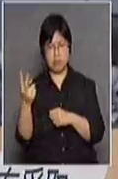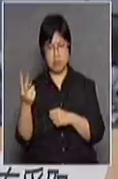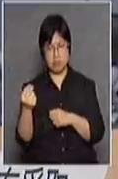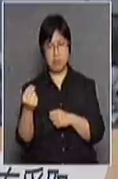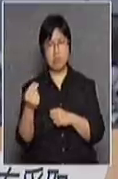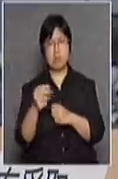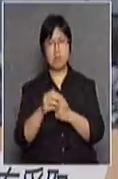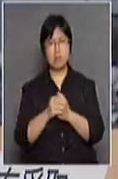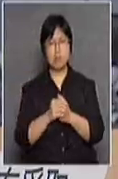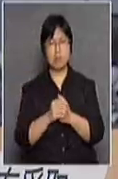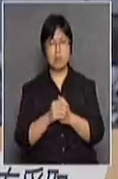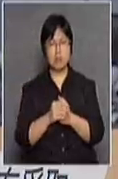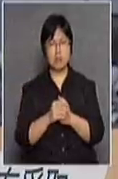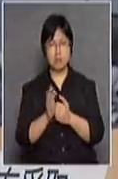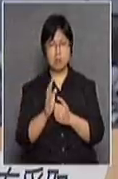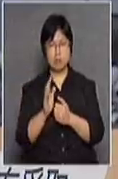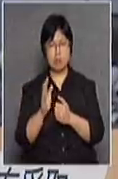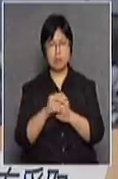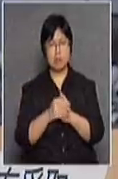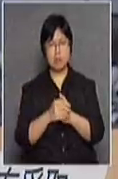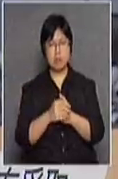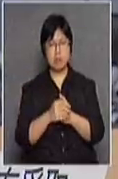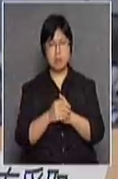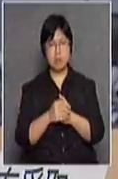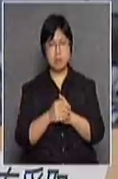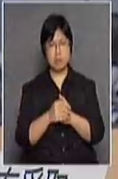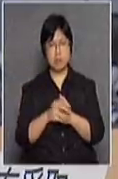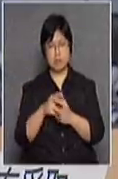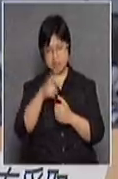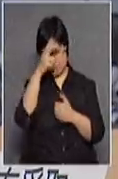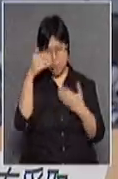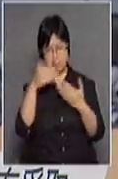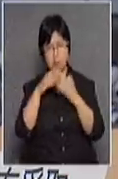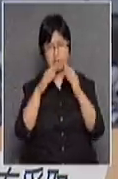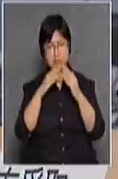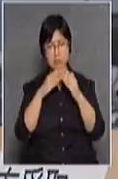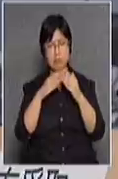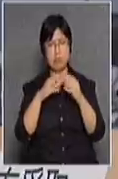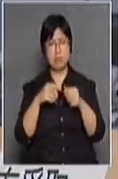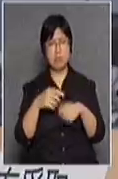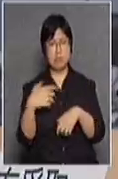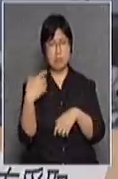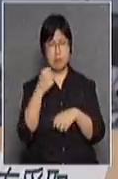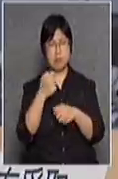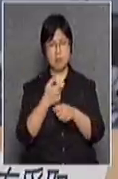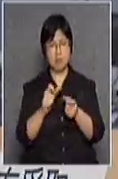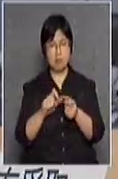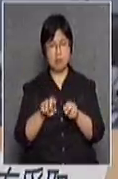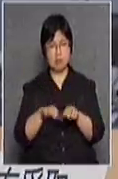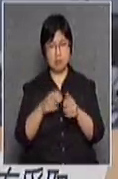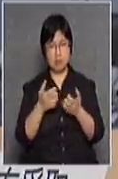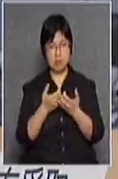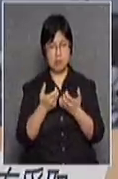118,320元，大約相當於運輸及房屋局局長薪金起點的